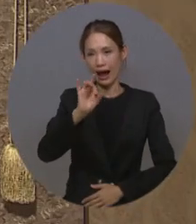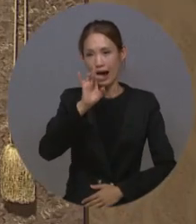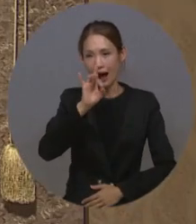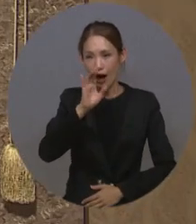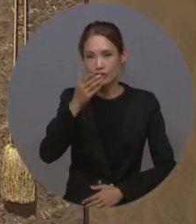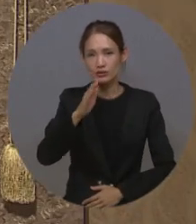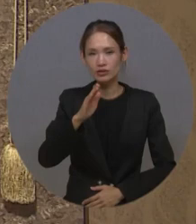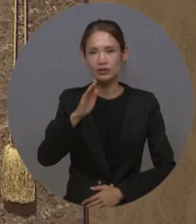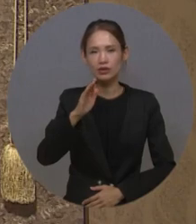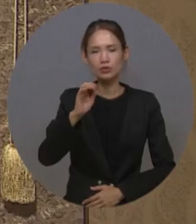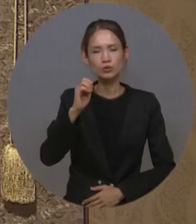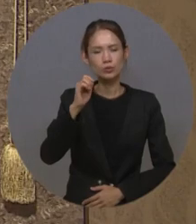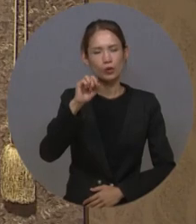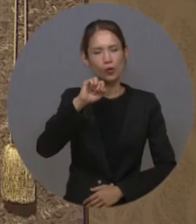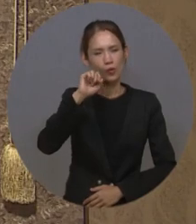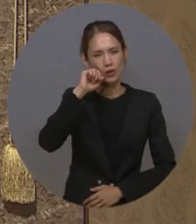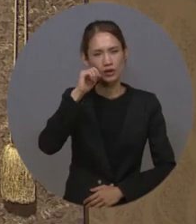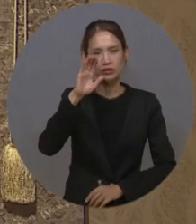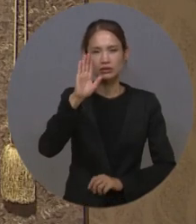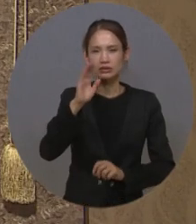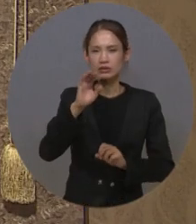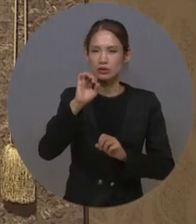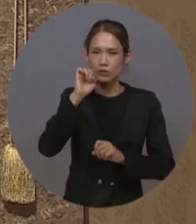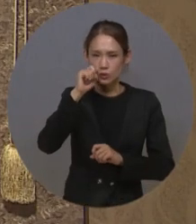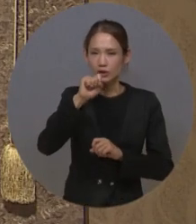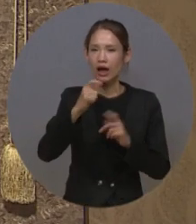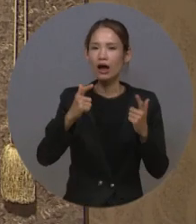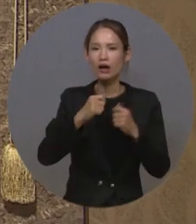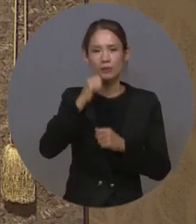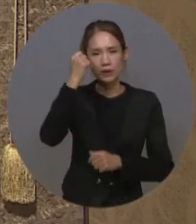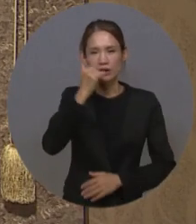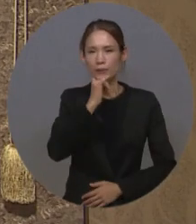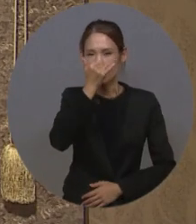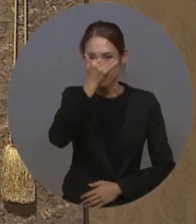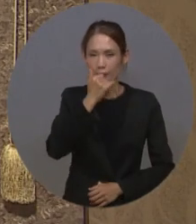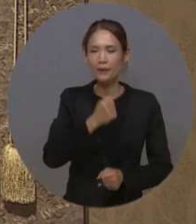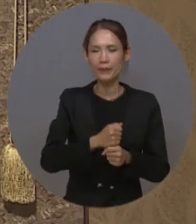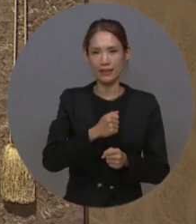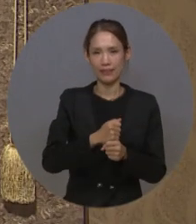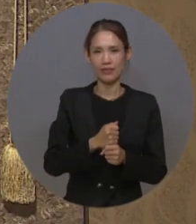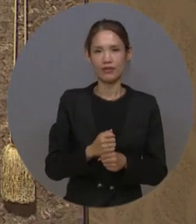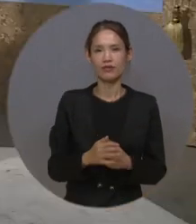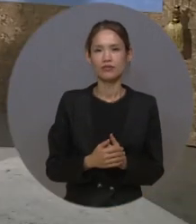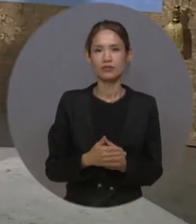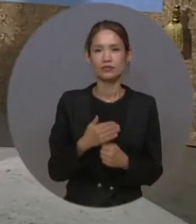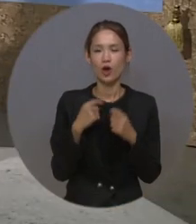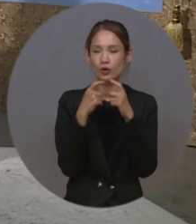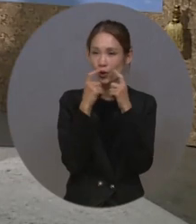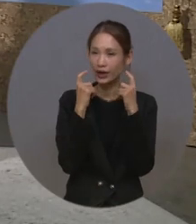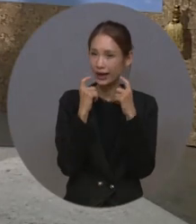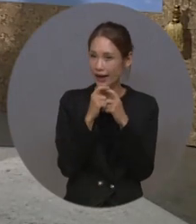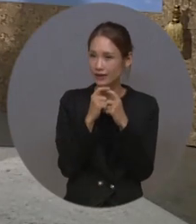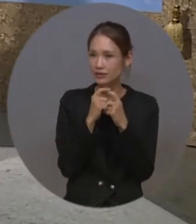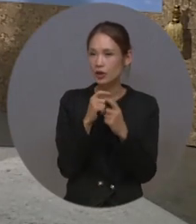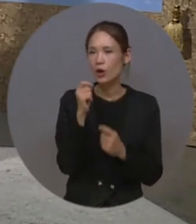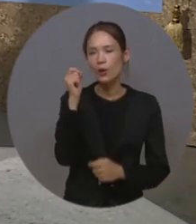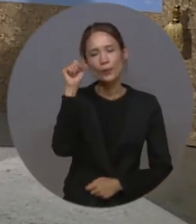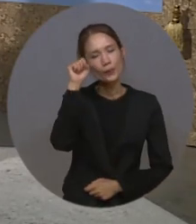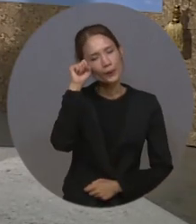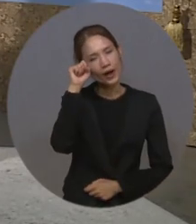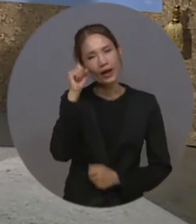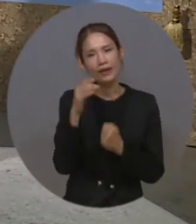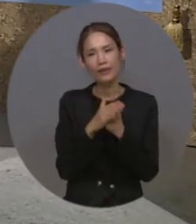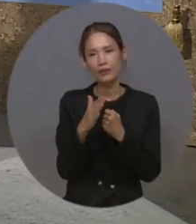잘못된 베개는 불면증을 유발하기도 하고 네. 코골이를 만들기도 합니다. 네. 저도 개인적으로 그 네. 베개 때문에 좀 고생했던